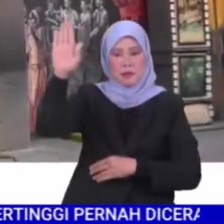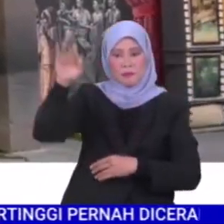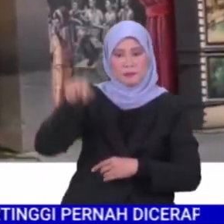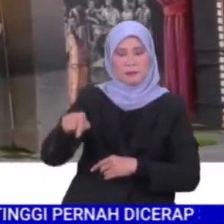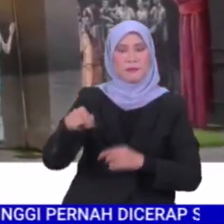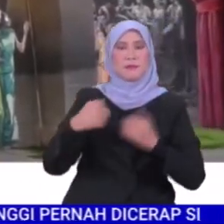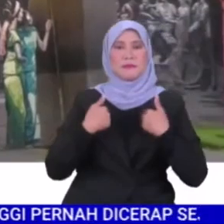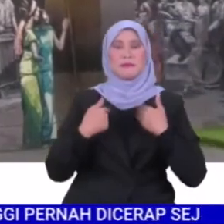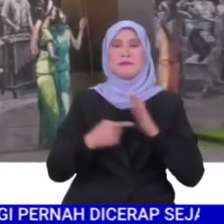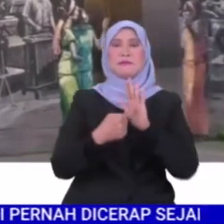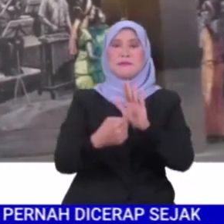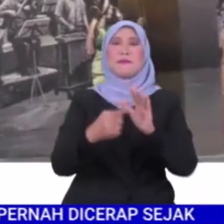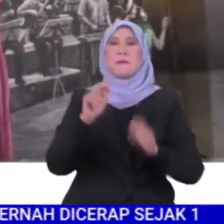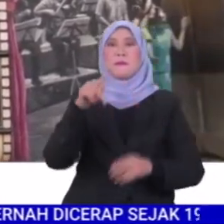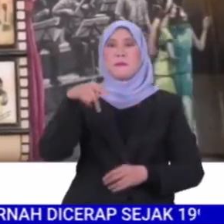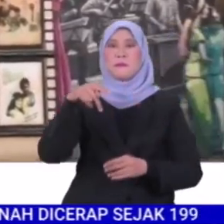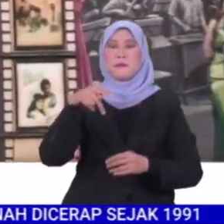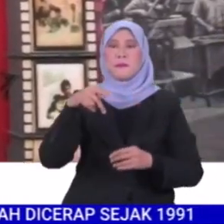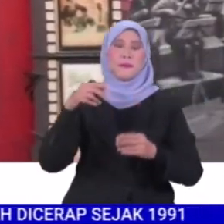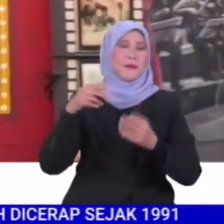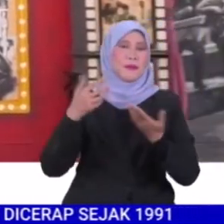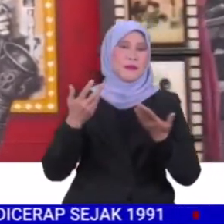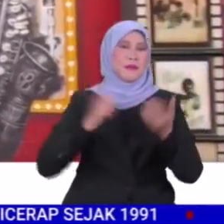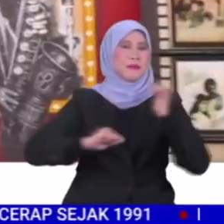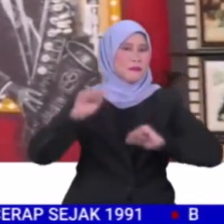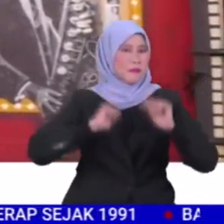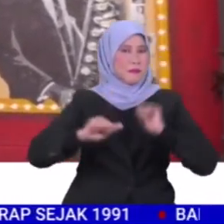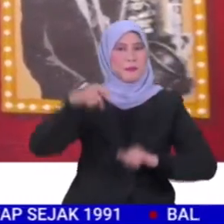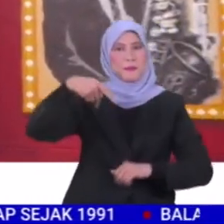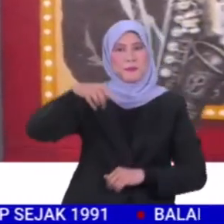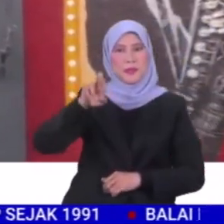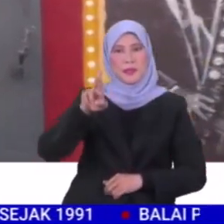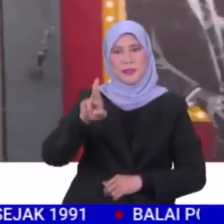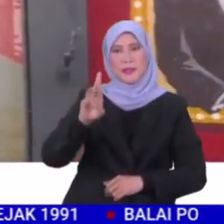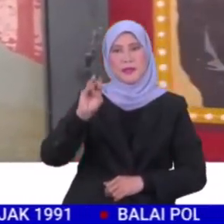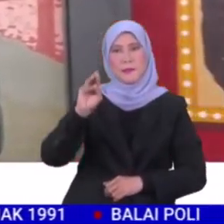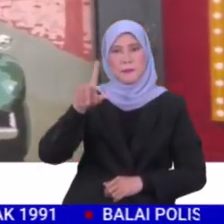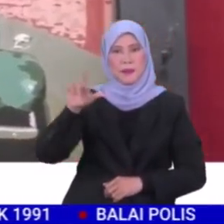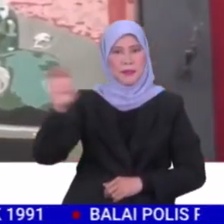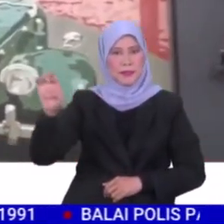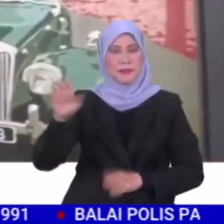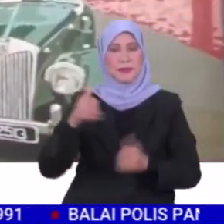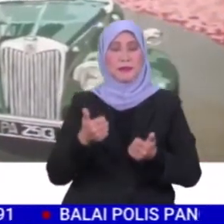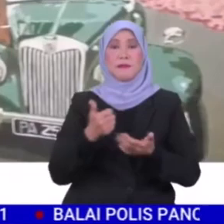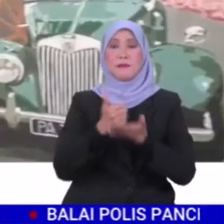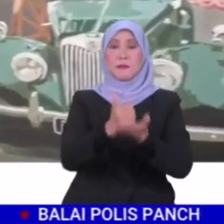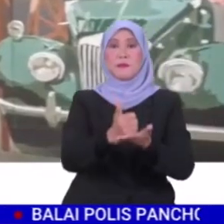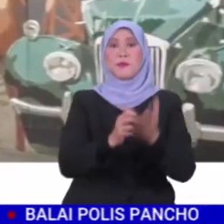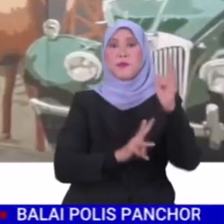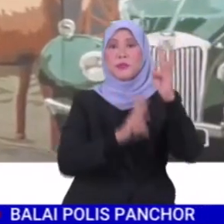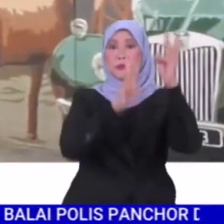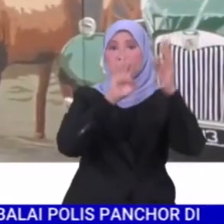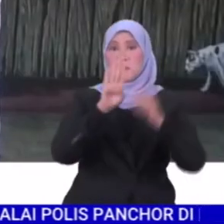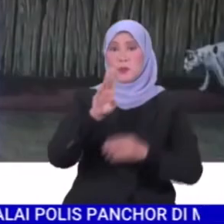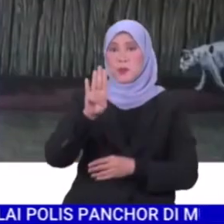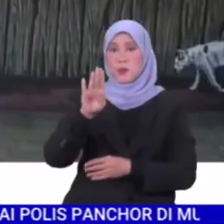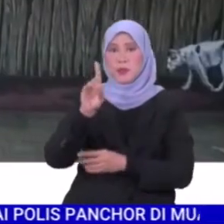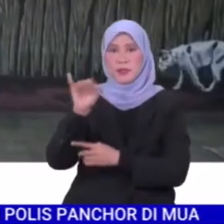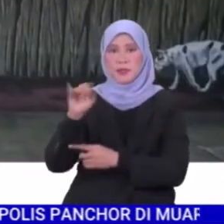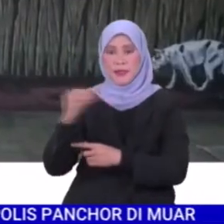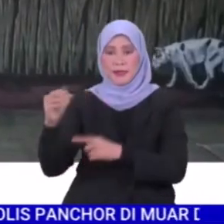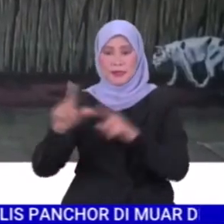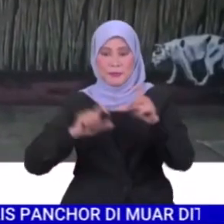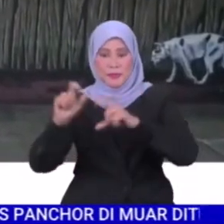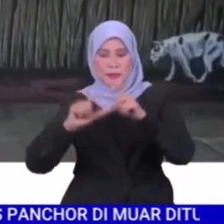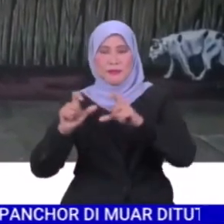agung Allahyarham Tan Sri Piramli. Sambutan yang diberi mendorong Yayasan Budi dan DBKL untuk meluaskan